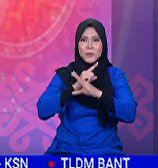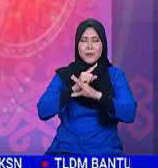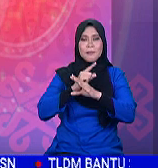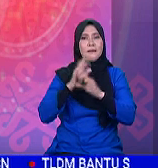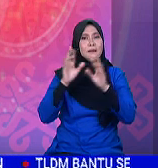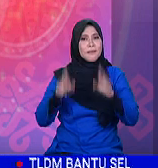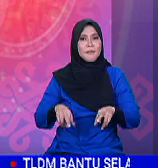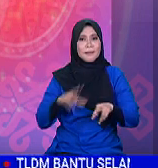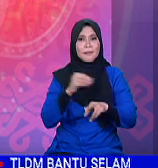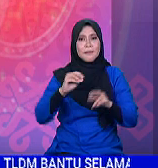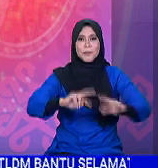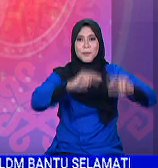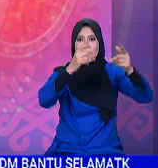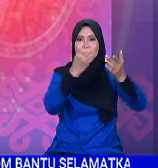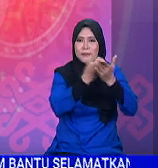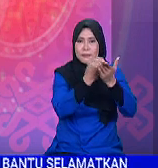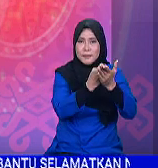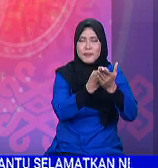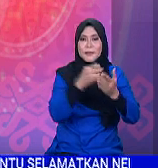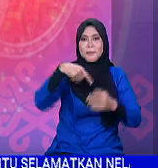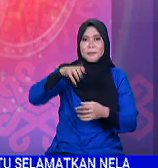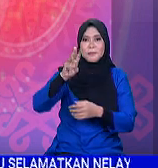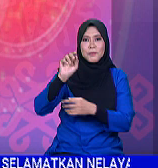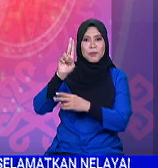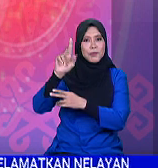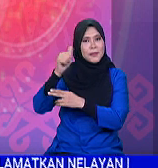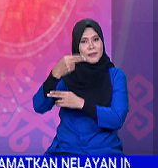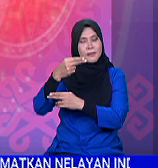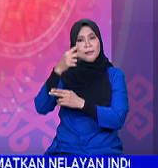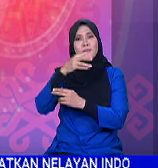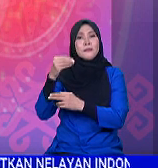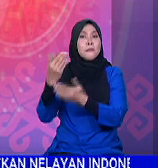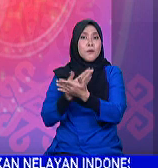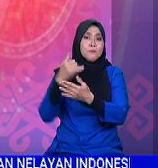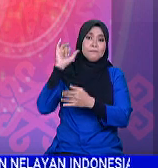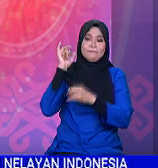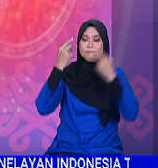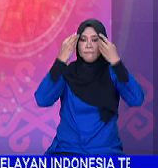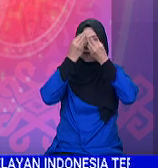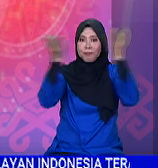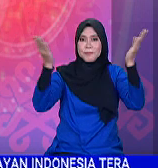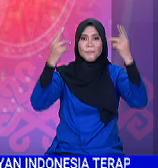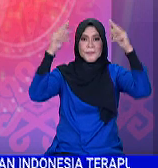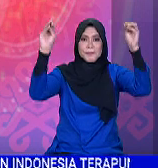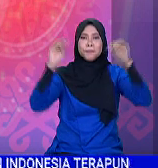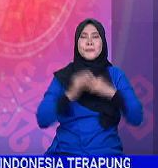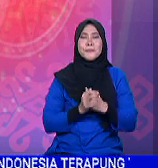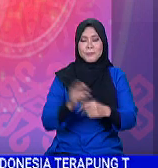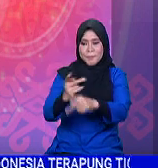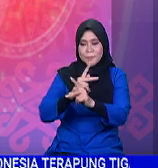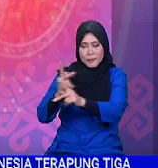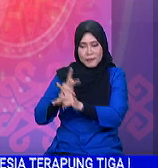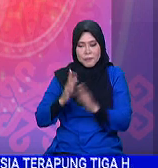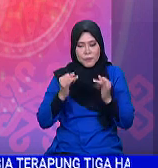dan pemulihan ekonomi pemulih yang diumumkan Perdana Menteri Tan Sri Muhyiddin Yassin semalam ia melibatkan peminjam